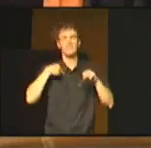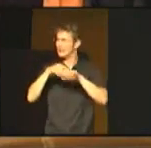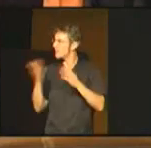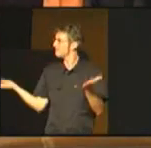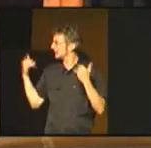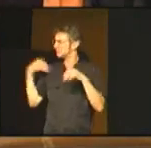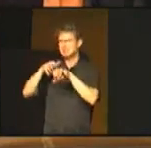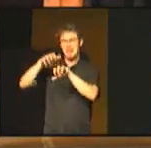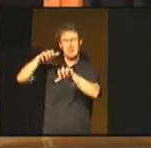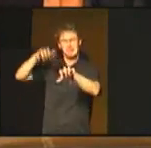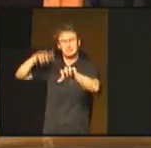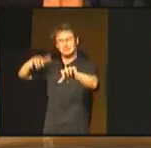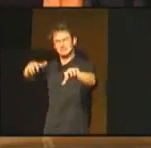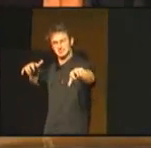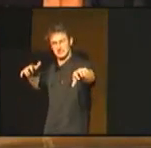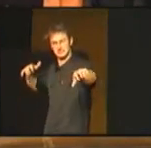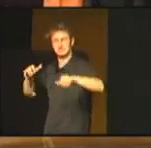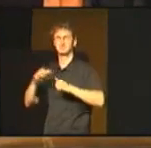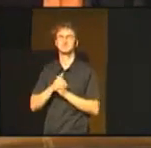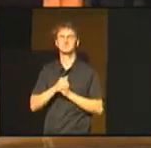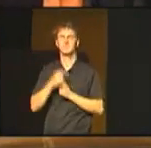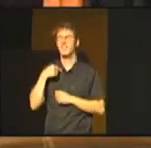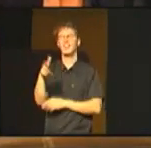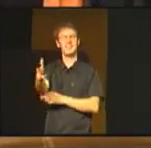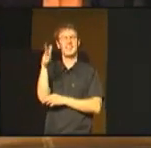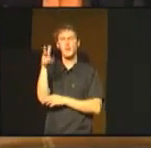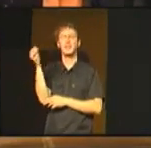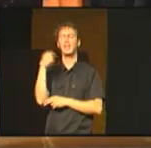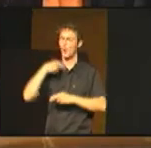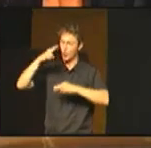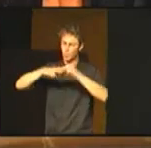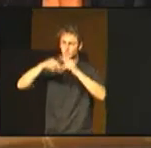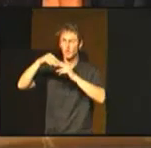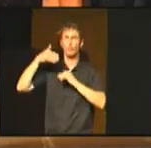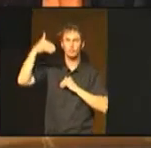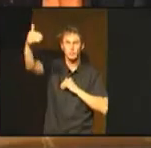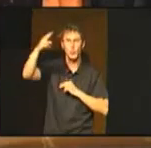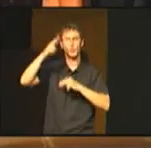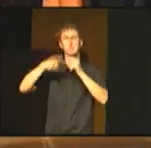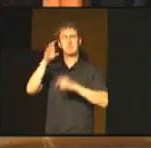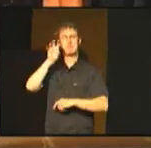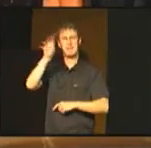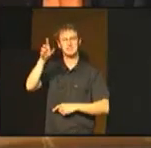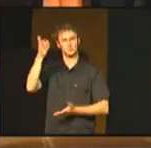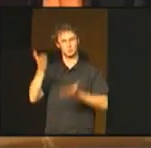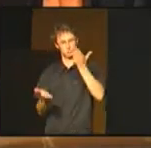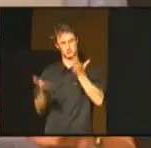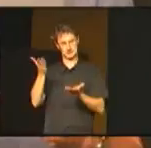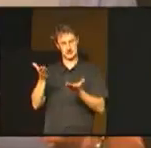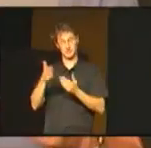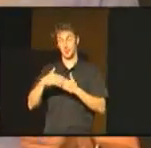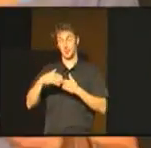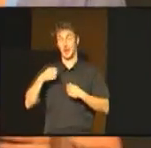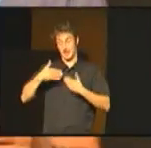deure envers el nostre país, el deure de construir un futur més just.